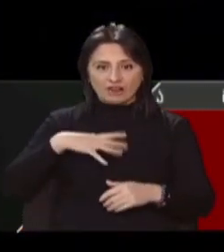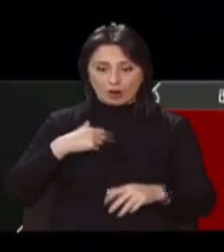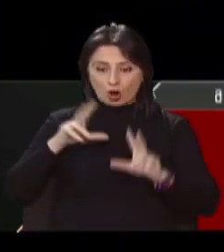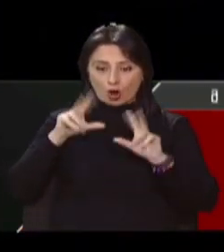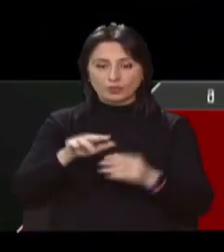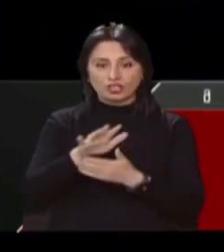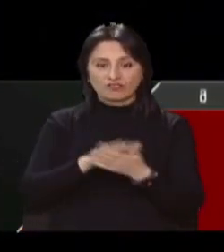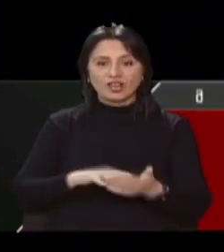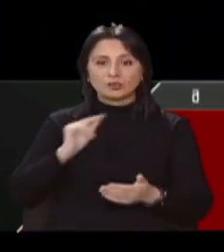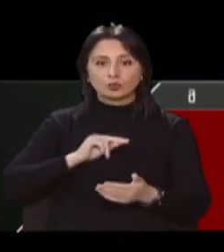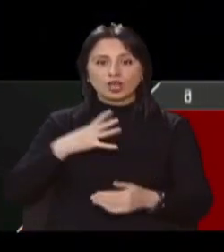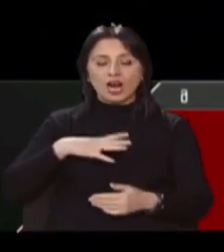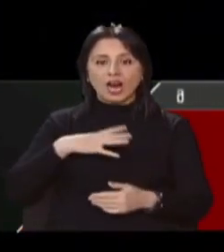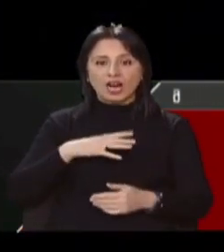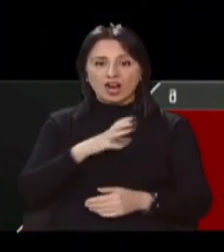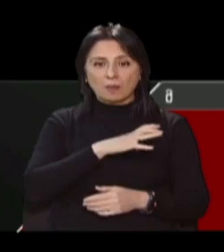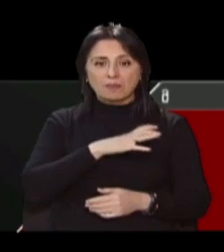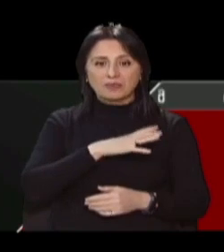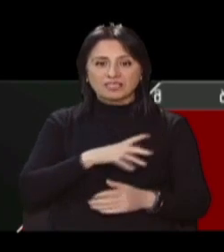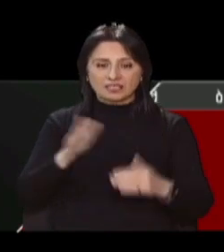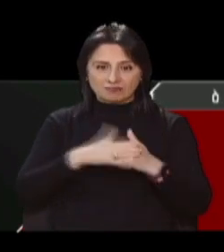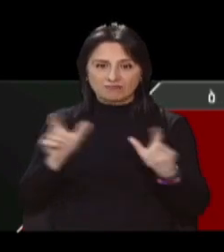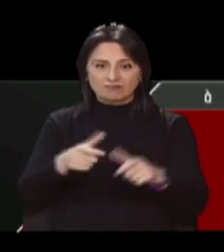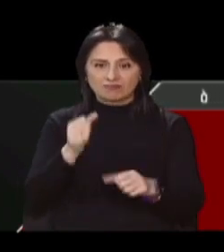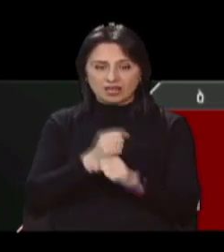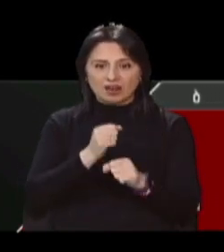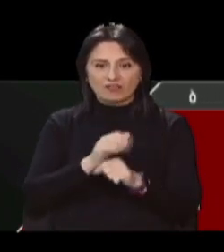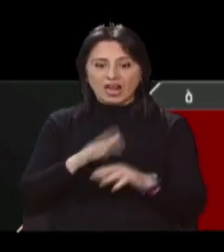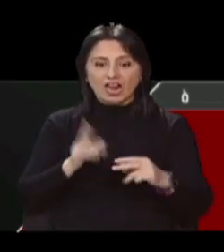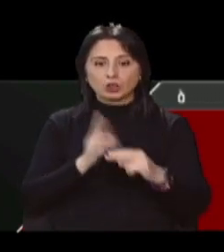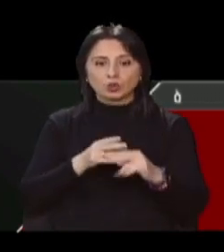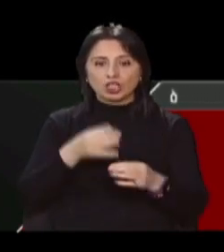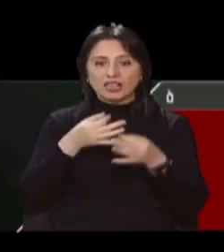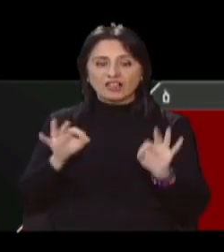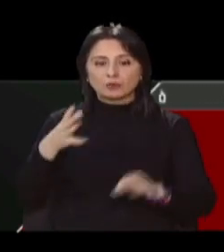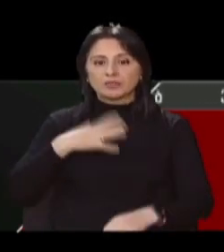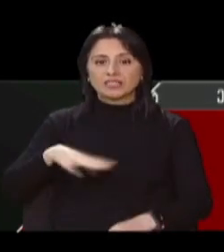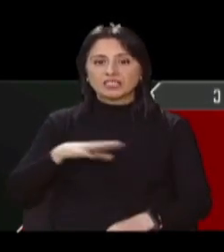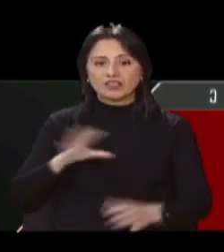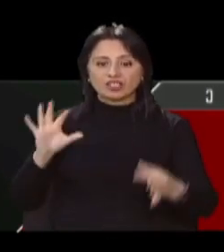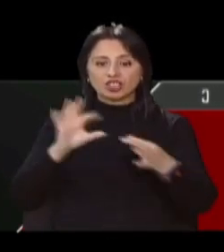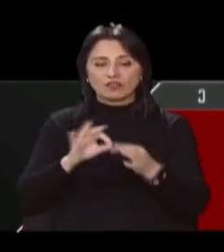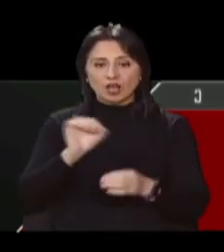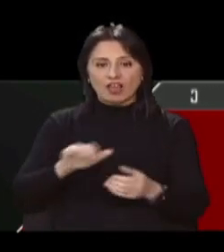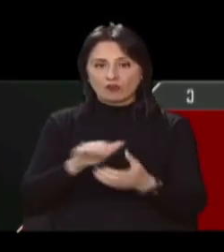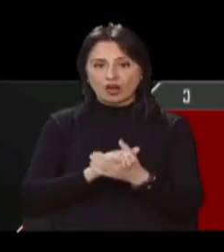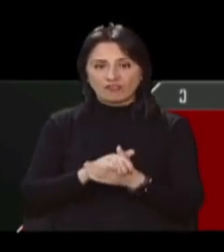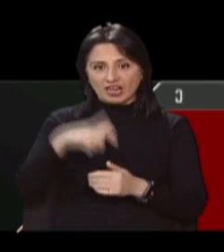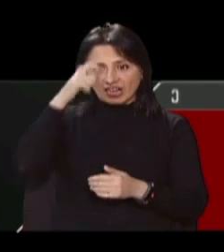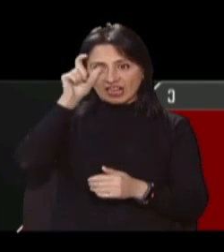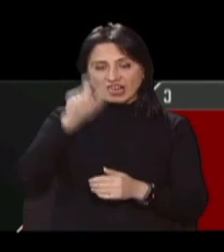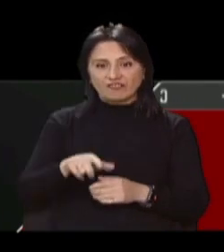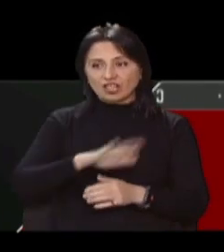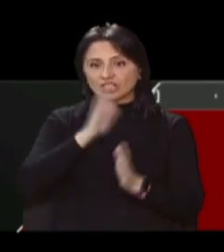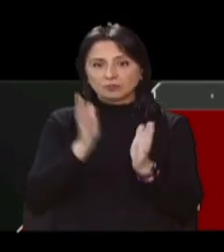დაკვირდით ვაგრძელებ მუშაობას ქართველი ოლიგარქების დასანქცირებაზე, რომლებიც ხელს უშლიან თავისუფალ საქართველოს შეუერთდეს ევროკავშირს. ბიძინა